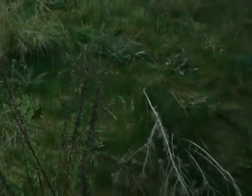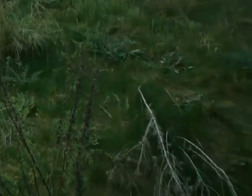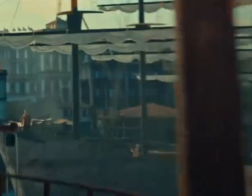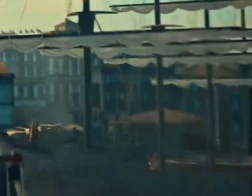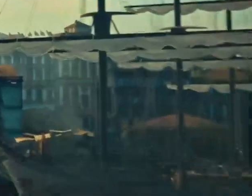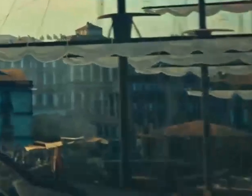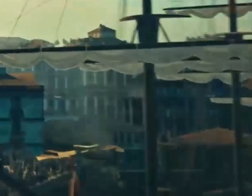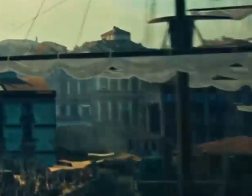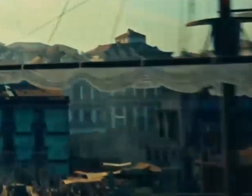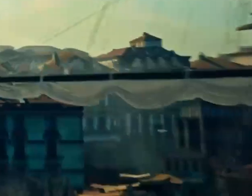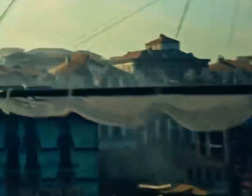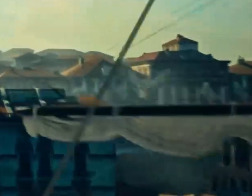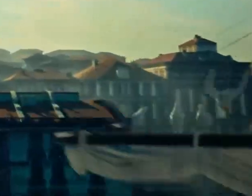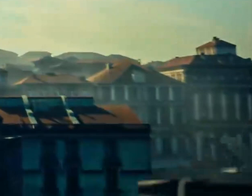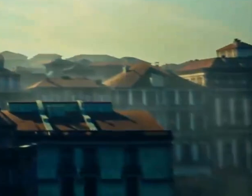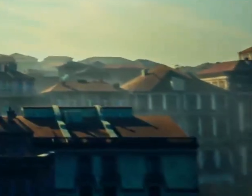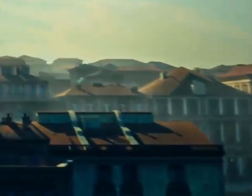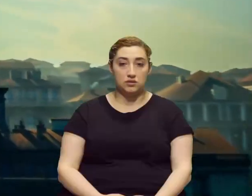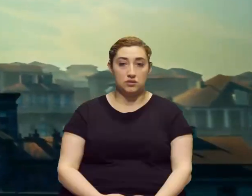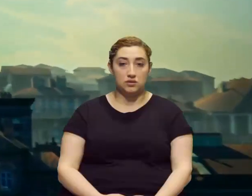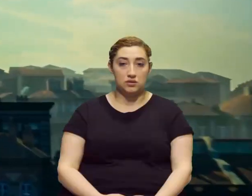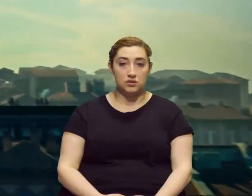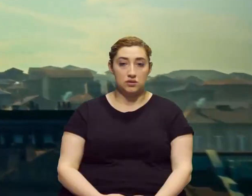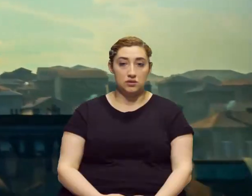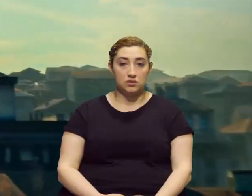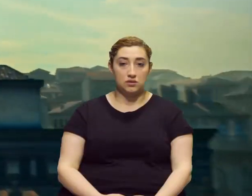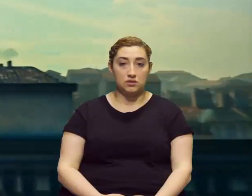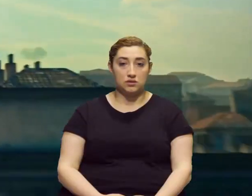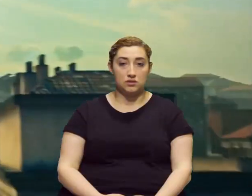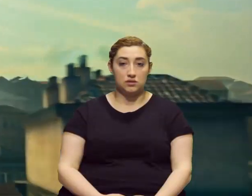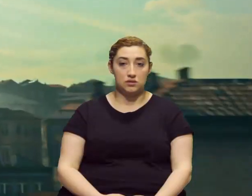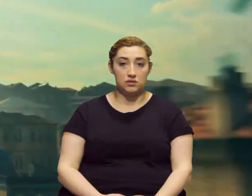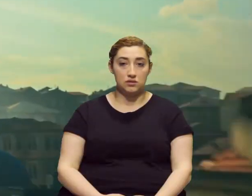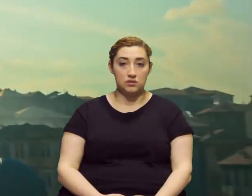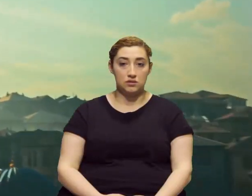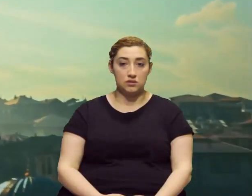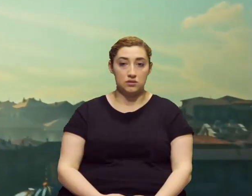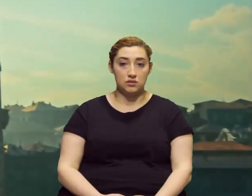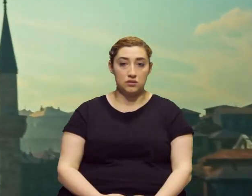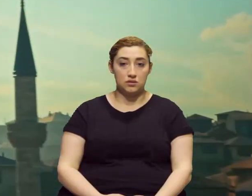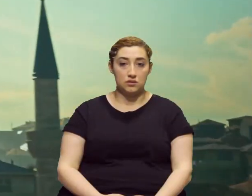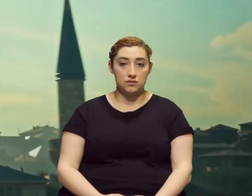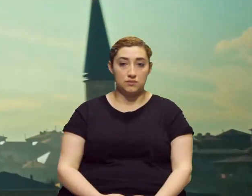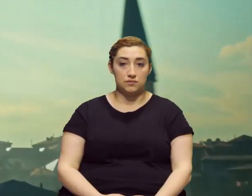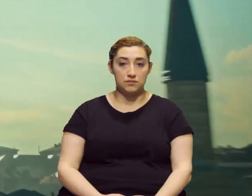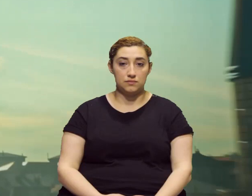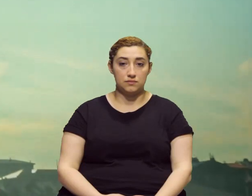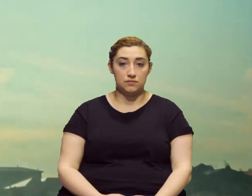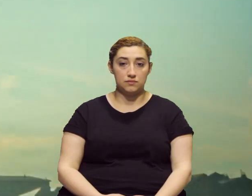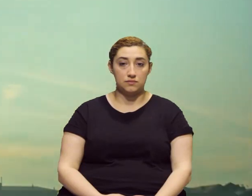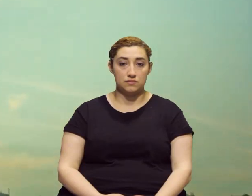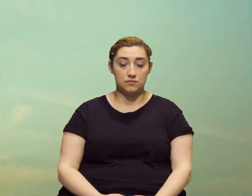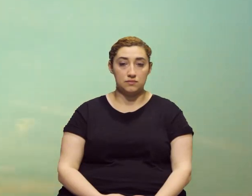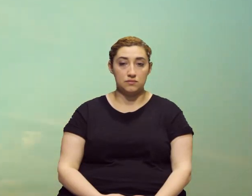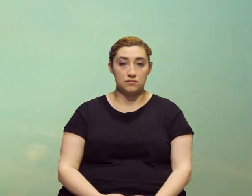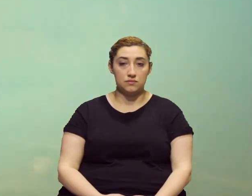Gündüz vakti Galata kıyısından Galata Kulesi'ne doğru şehrin üzerinden geçiliyor. Gökyüzü mavi güneşin ışıkları kulenin tepesine